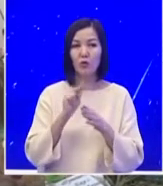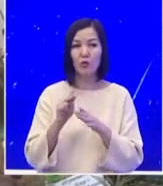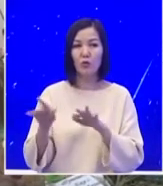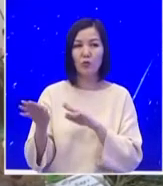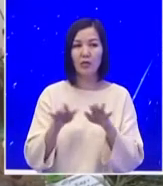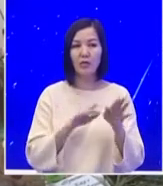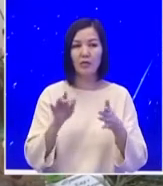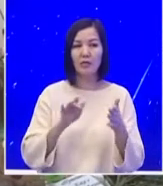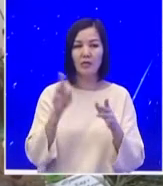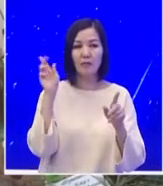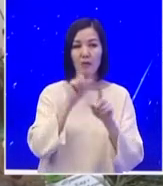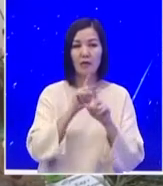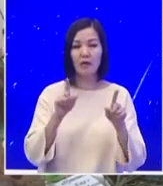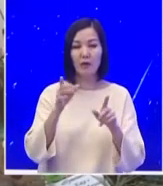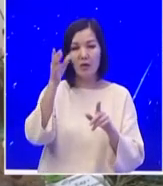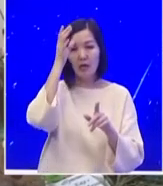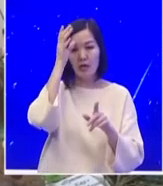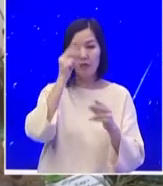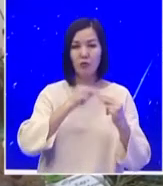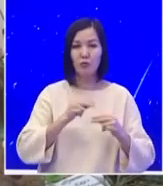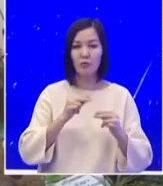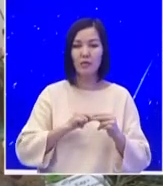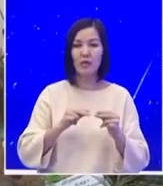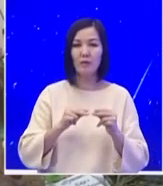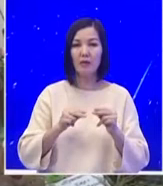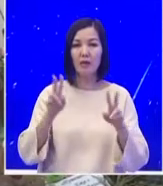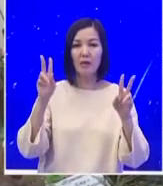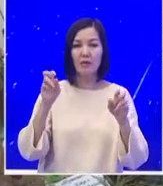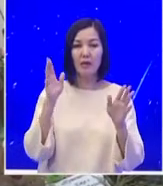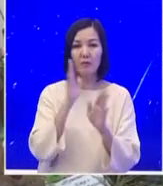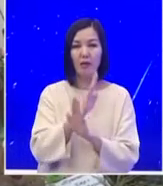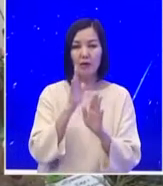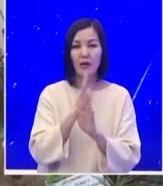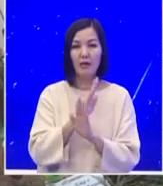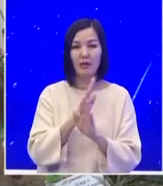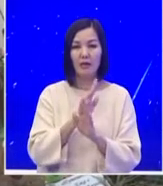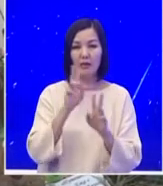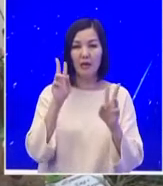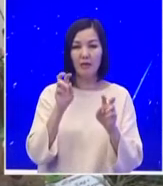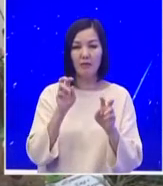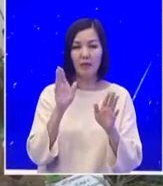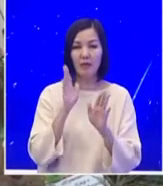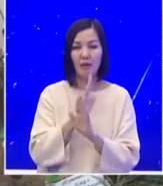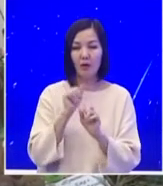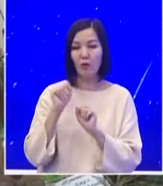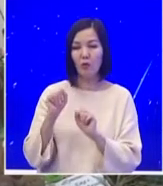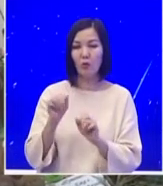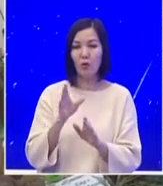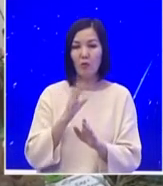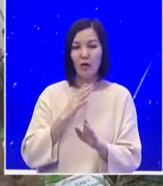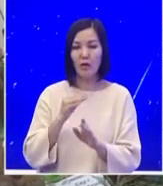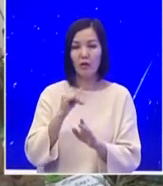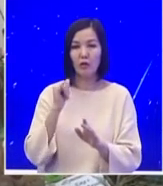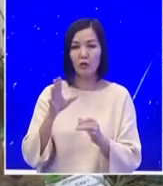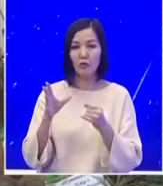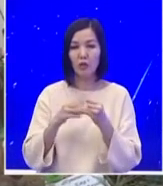аясында мектебіміздің ғылыми жұмыстармен айналысатын осы тақырыпта табиғат аясында табиғатты қорғау, табиғатымыздың байлығы, жетісу